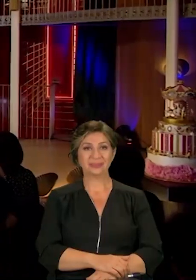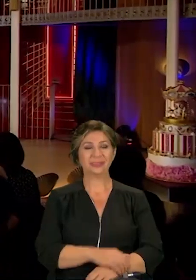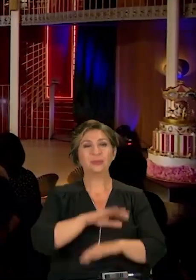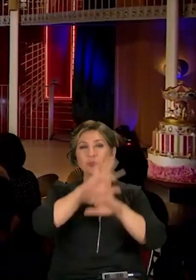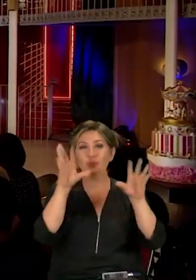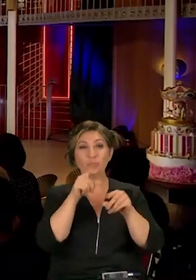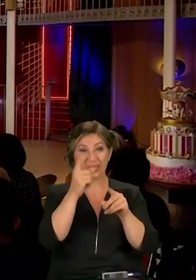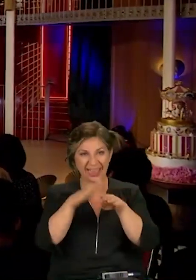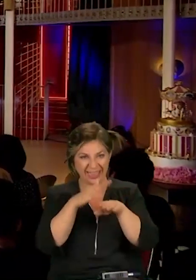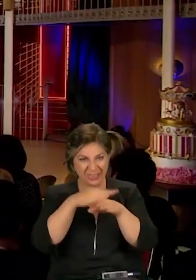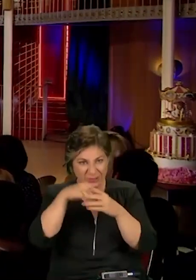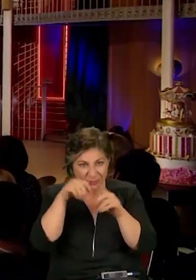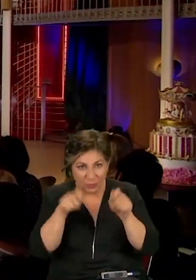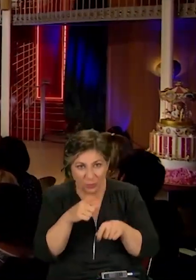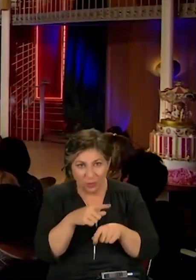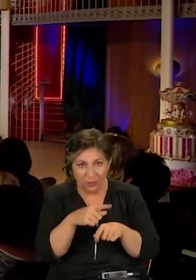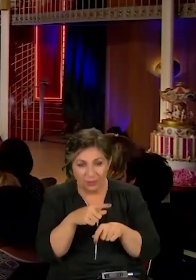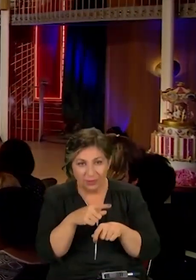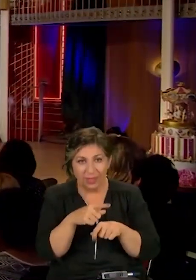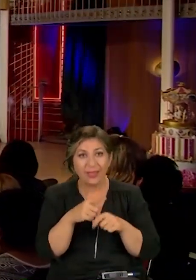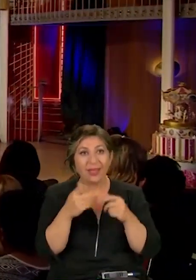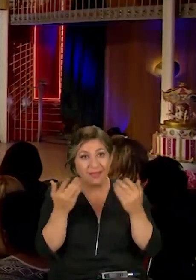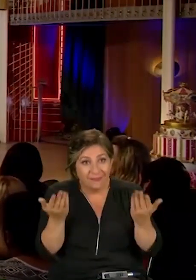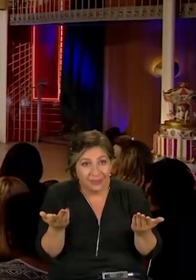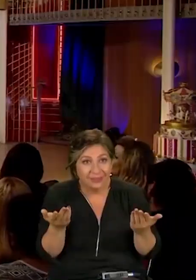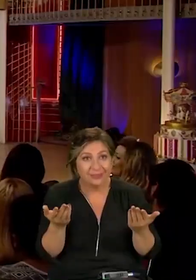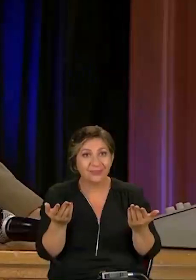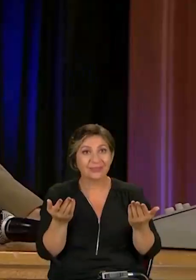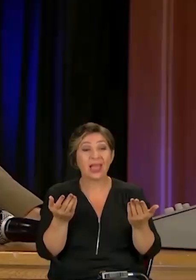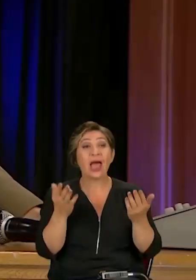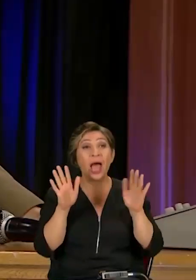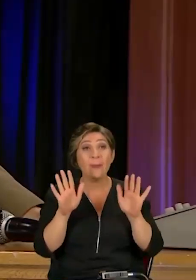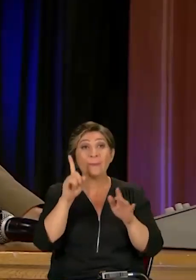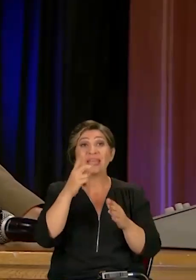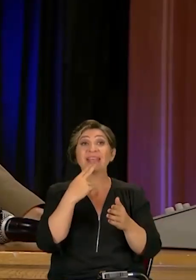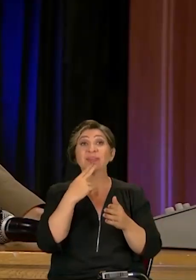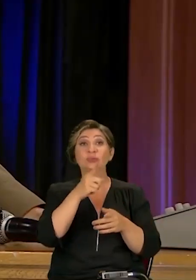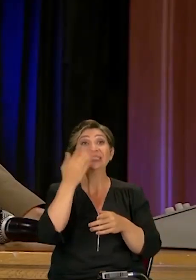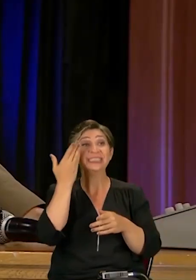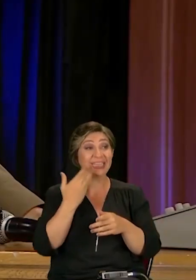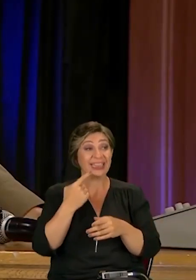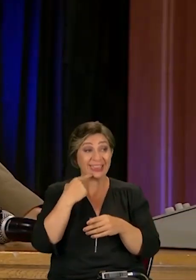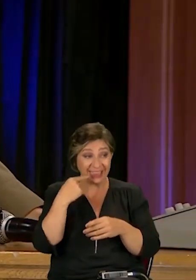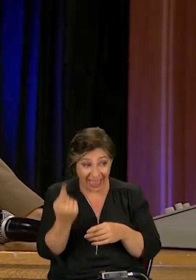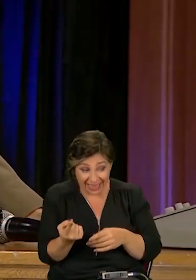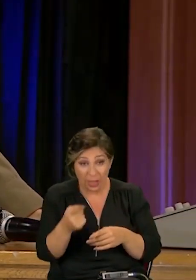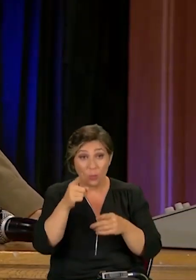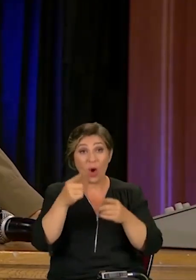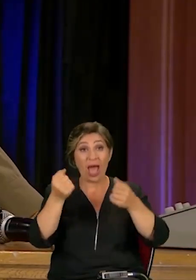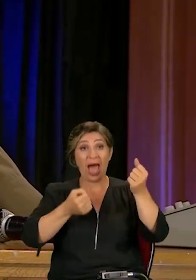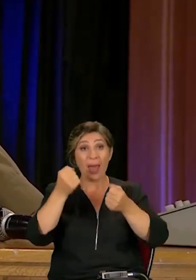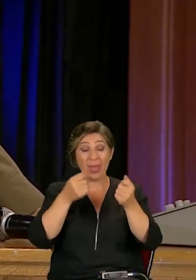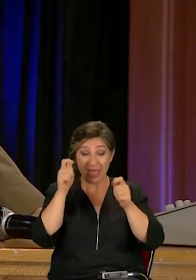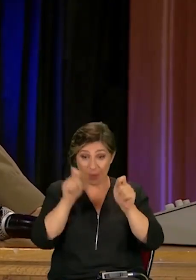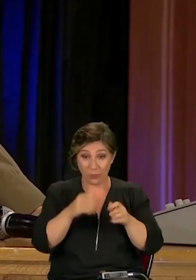Bütün bunlar bir kedi için mi yapılıyor? Evet. Ama bir kadın bunu seyrettiğinde der ki, bu arabaya